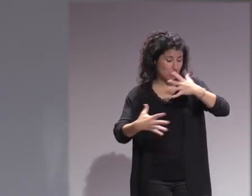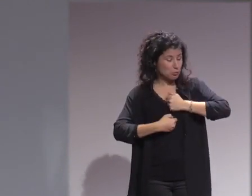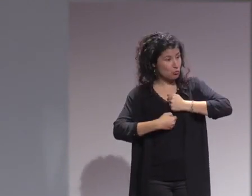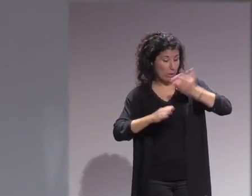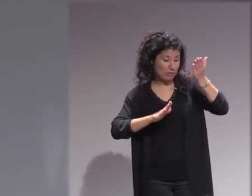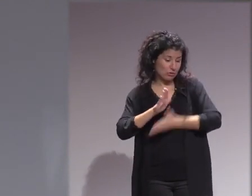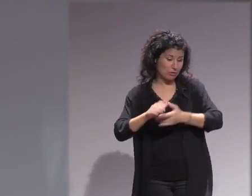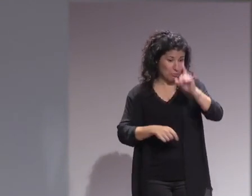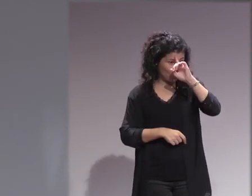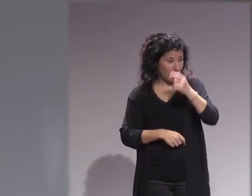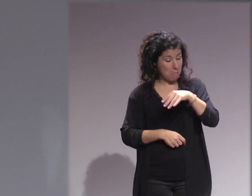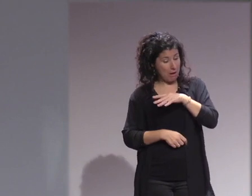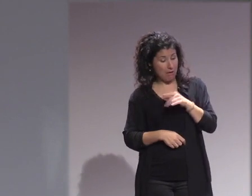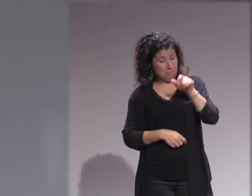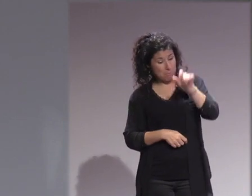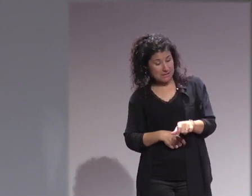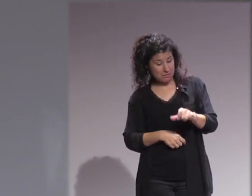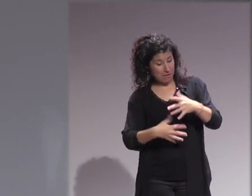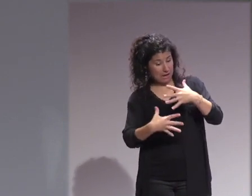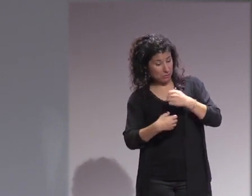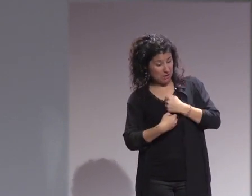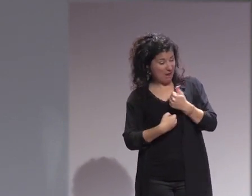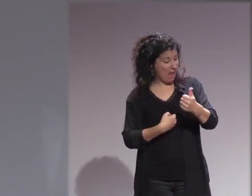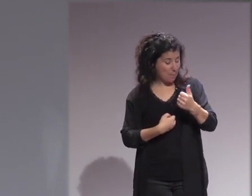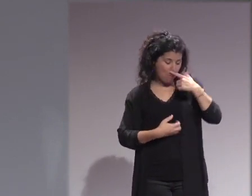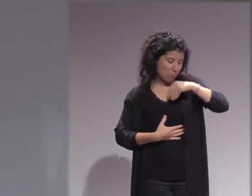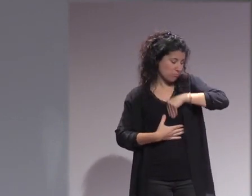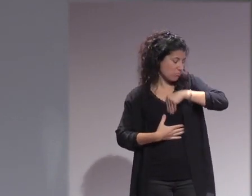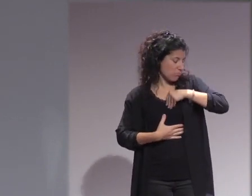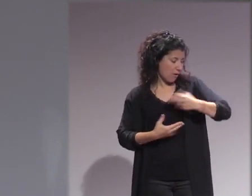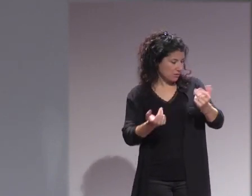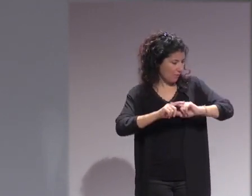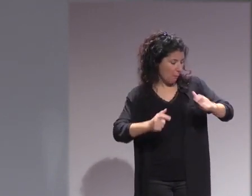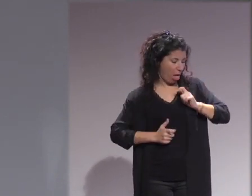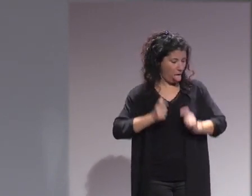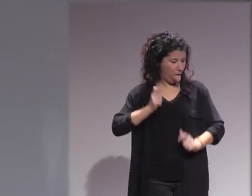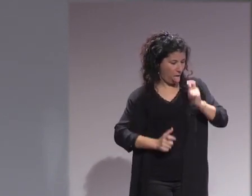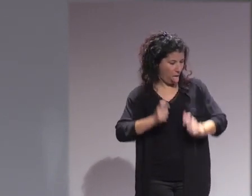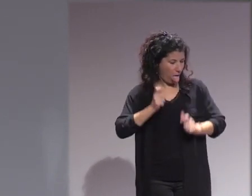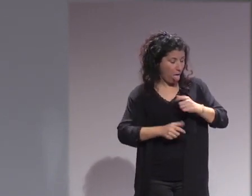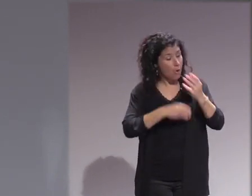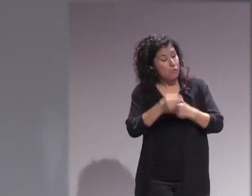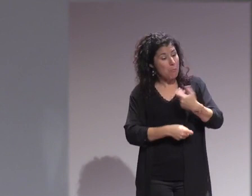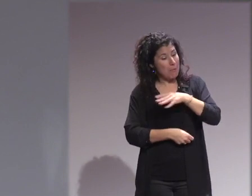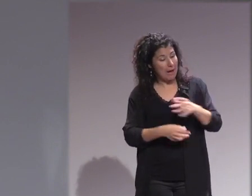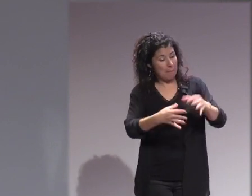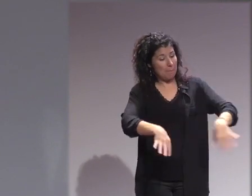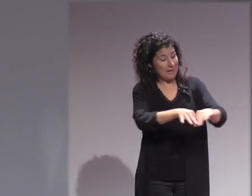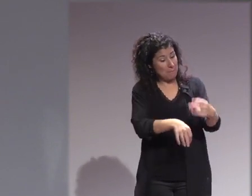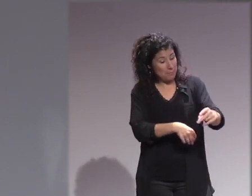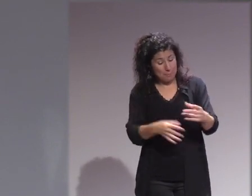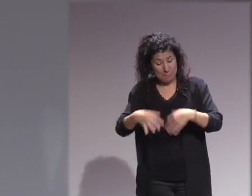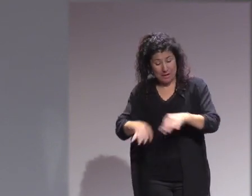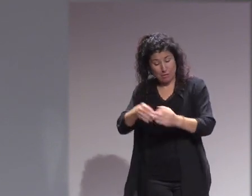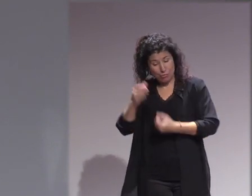c'est parce que la personne adoptée va trop mal toute seule depuis le début, ou est-ce que c'est parce qu'elle a été déplacée d'un pays vers un autre, qu'elle a été coupée de sa